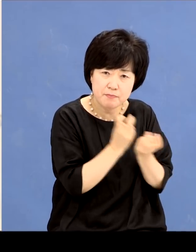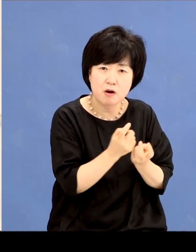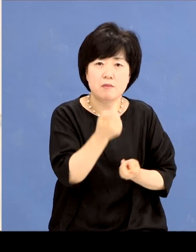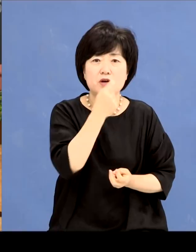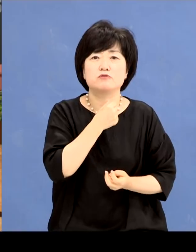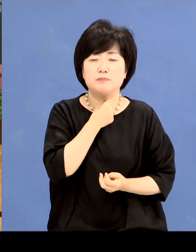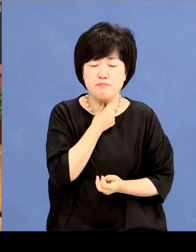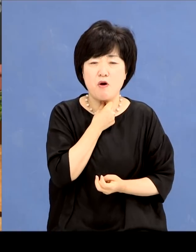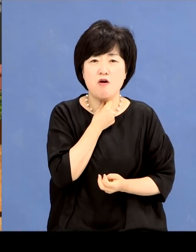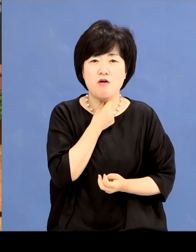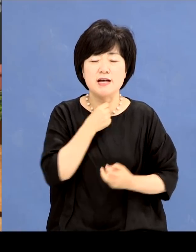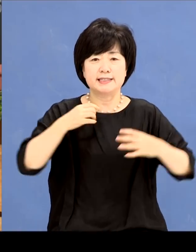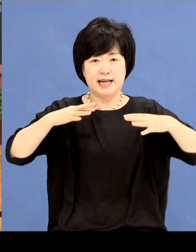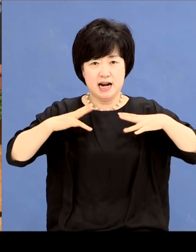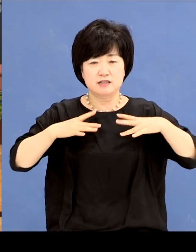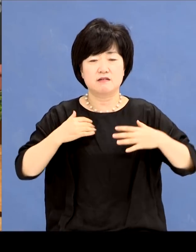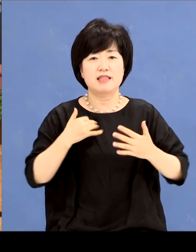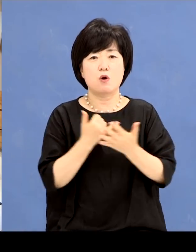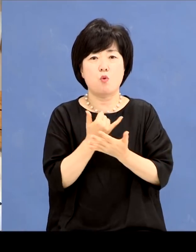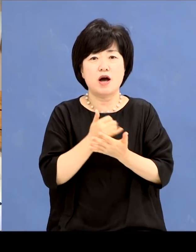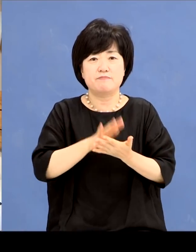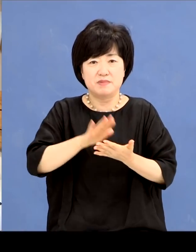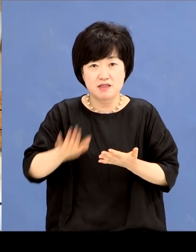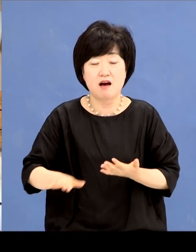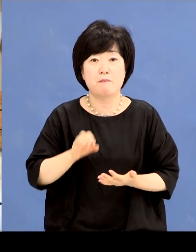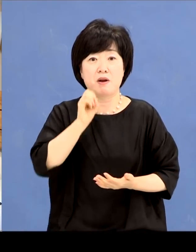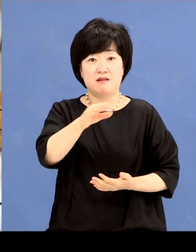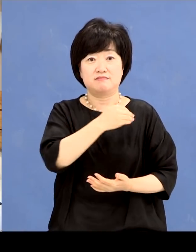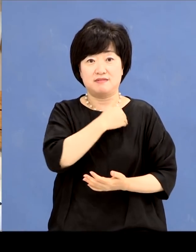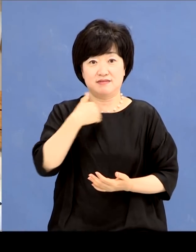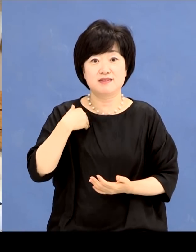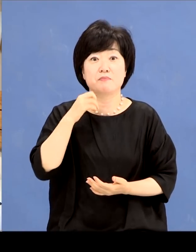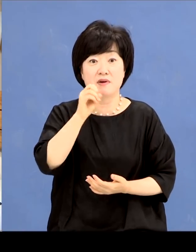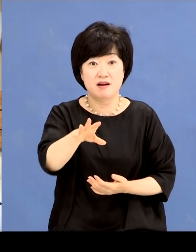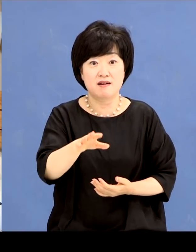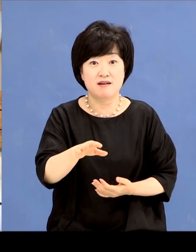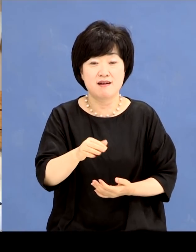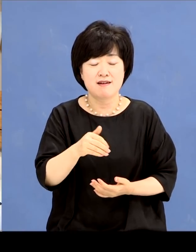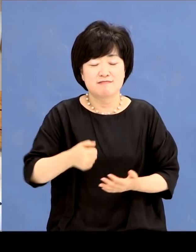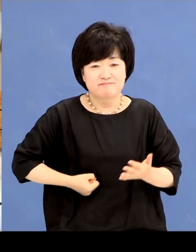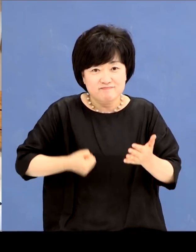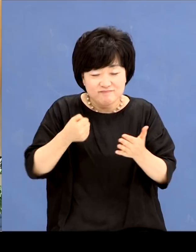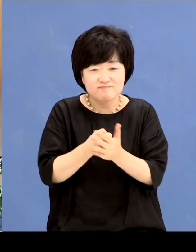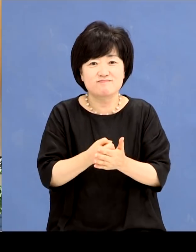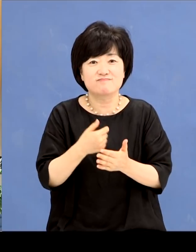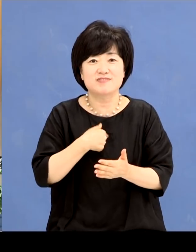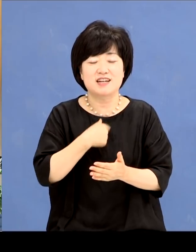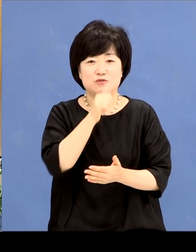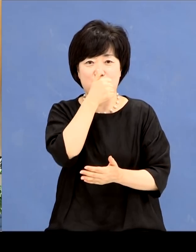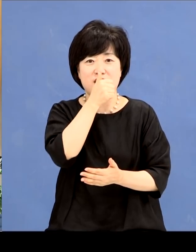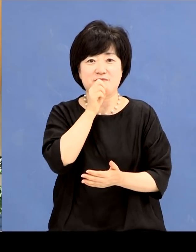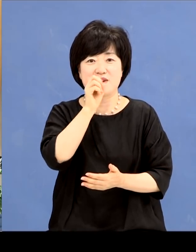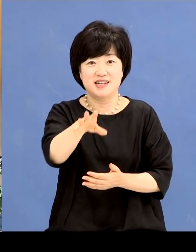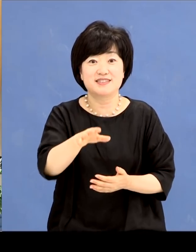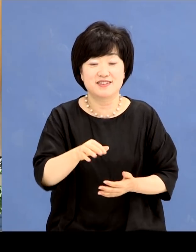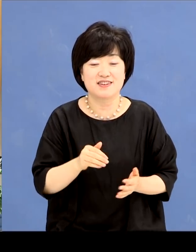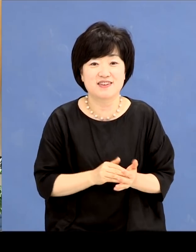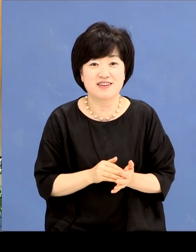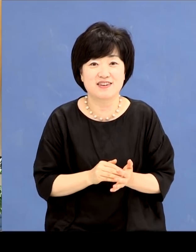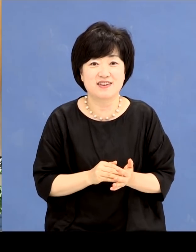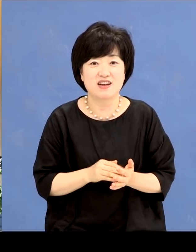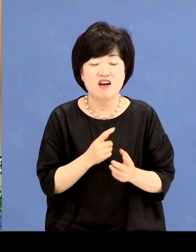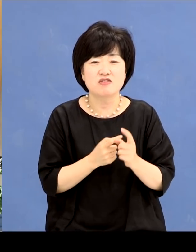것들을 배우기 위해서 이 학과에 왔습니다. 자랑스럽게 소개해. 네. 그거 쉽지 않은데 그렇게 보통 발표를. 숨기거든요. 그럼요. 그렇게 과감하게 저를 소개했어요. 왜냐하면 더